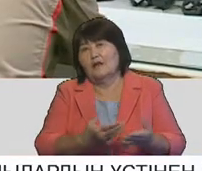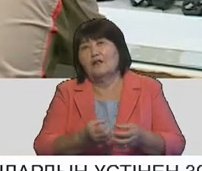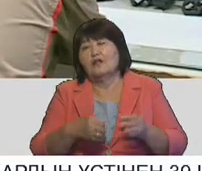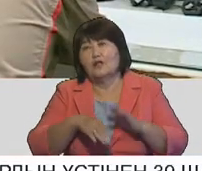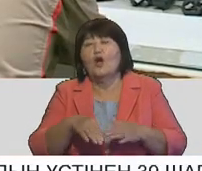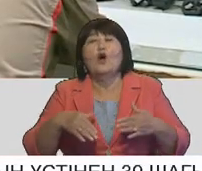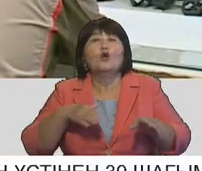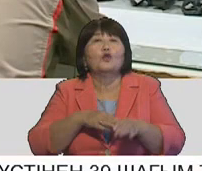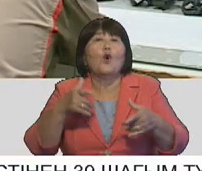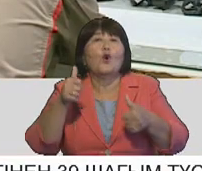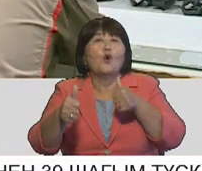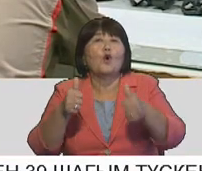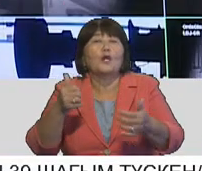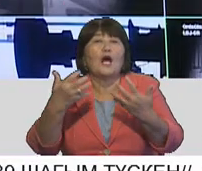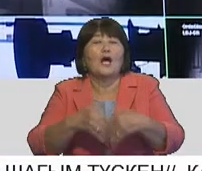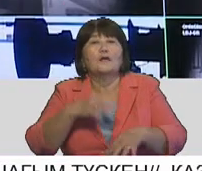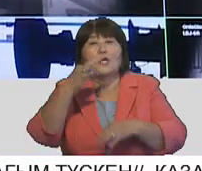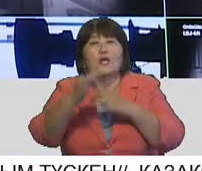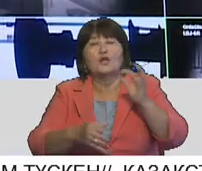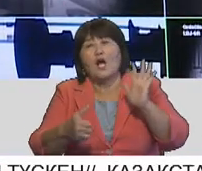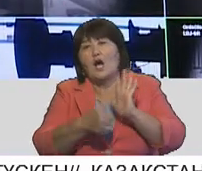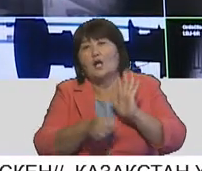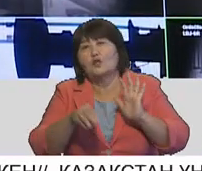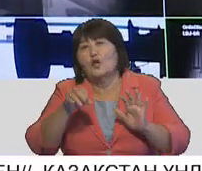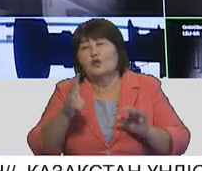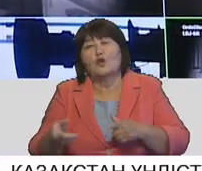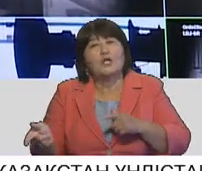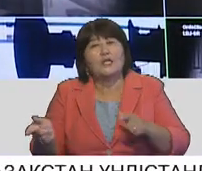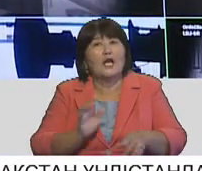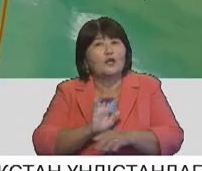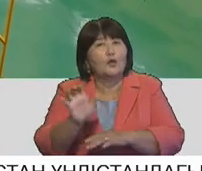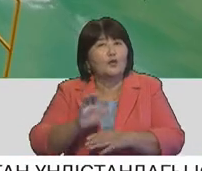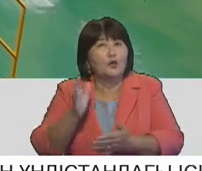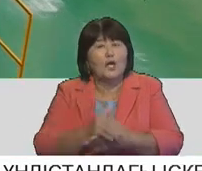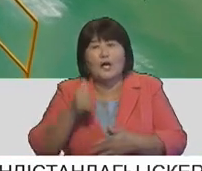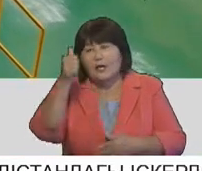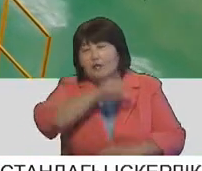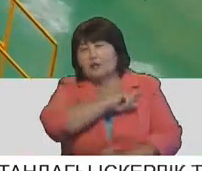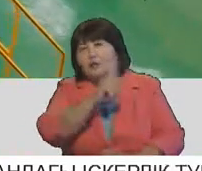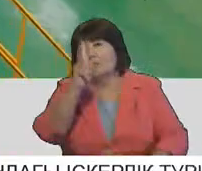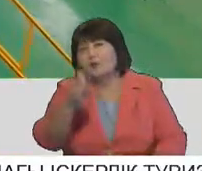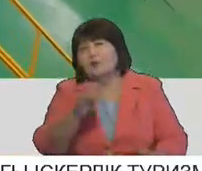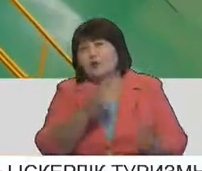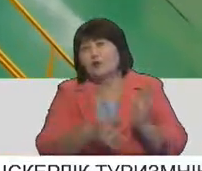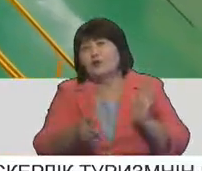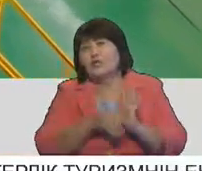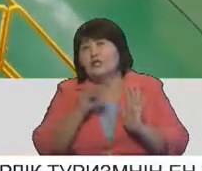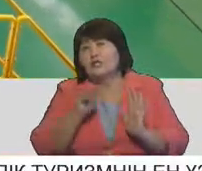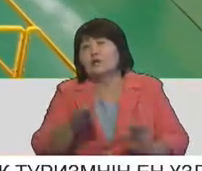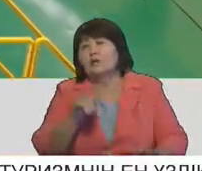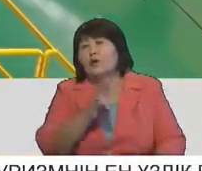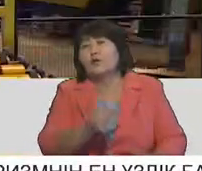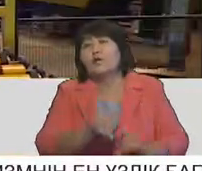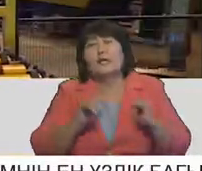Толықтай автоматтандырылған зауытта тәулігіне 600 тонна дайын өнім өндірілуде. Жылдық қуаты 197 мың тоннадан